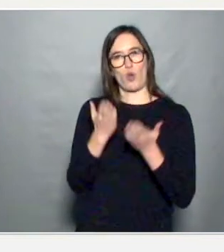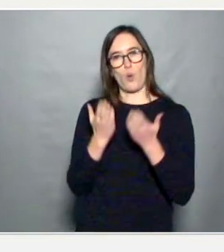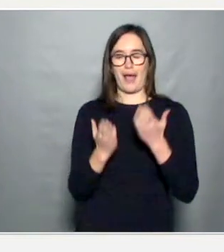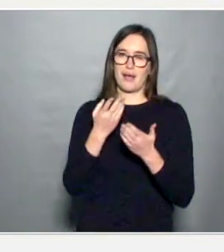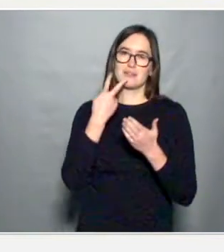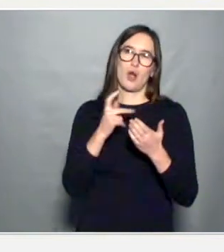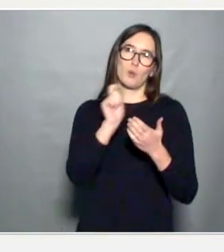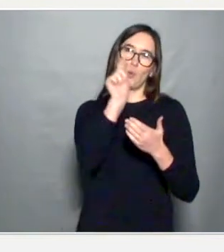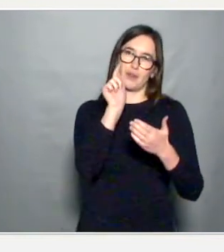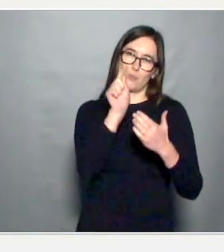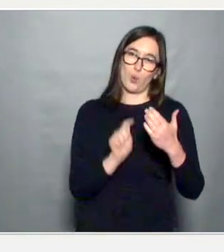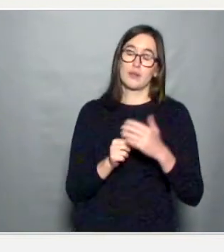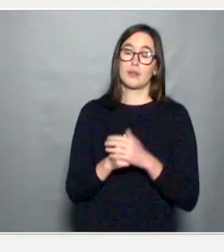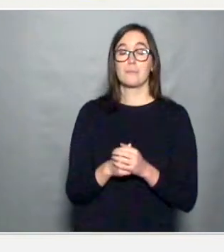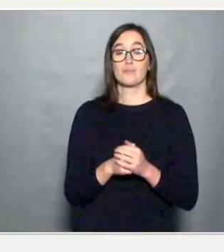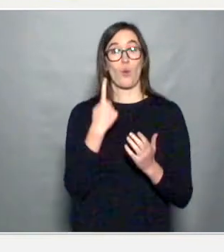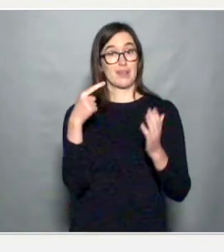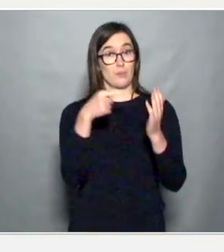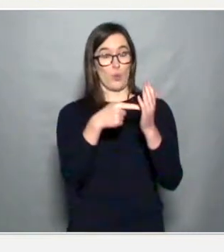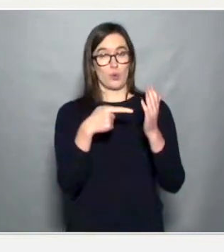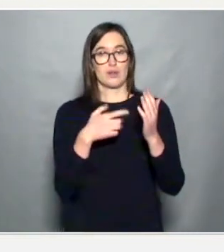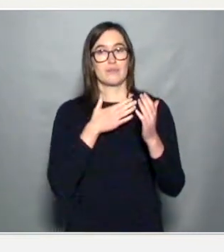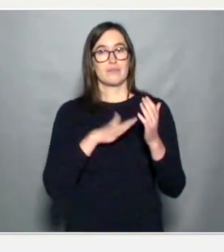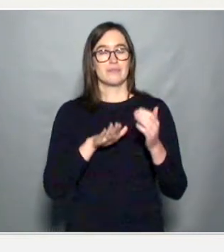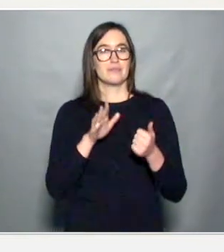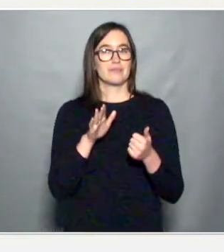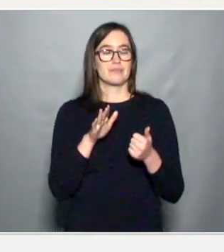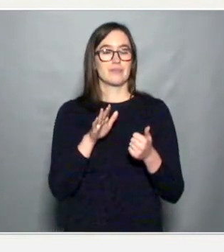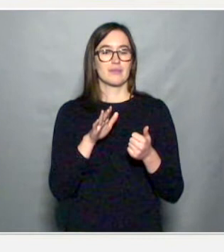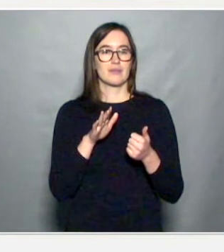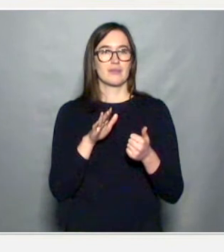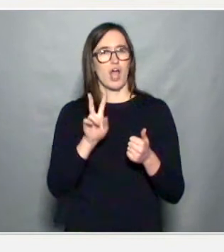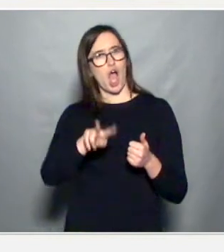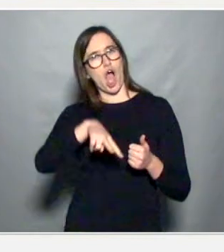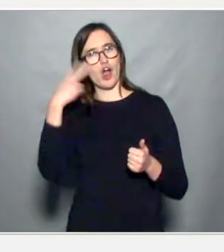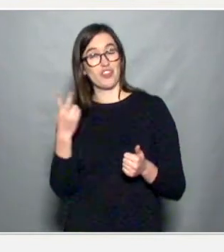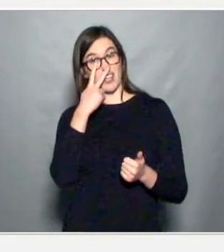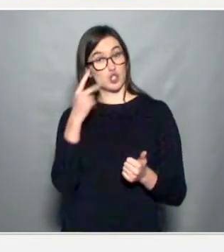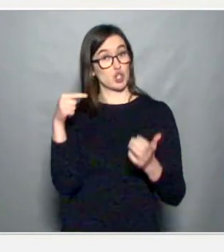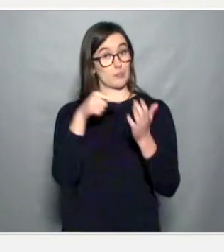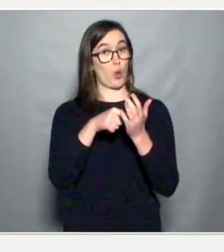Sådär. Ena punkten lyder övriga synpunkter.